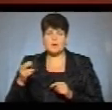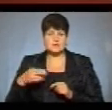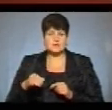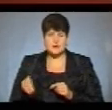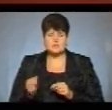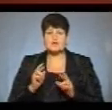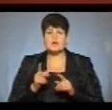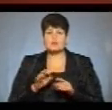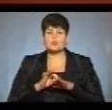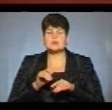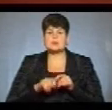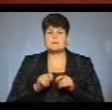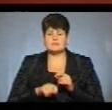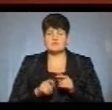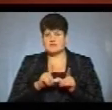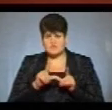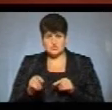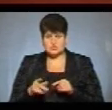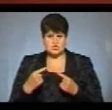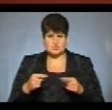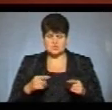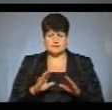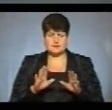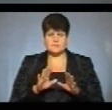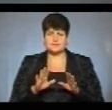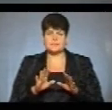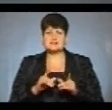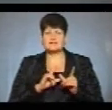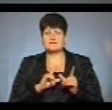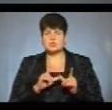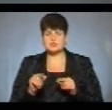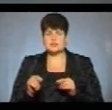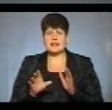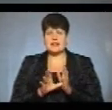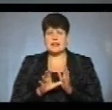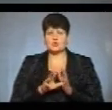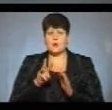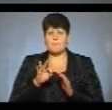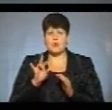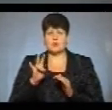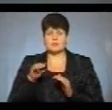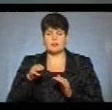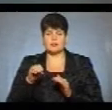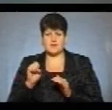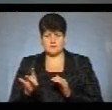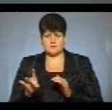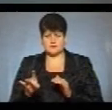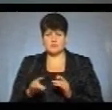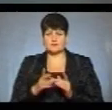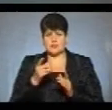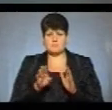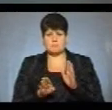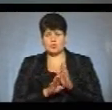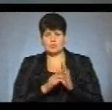Як відбувається перевірка? Чи це ви виїжджаєте? Перевірка? Інші Ні, органи? Це перевірка. Виїжджає? Виїжджається електромонтер, хто там є, підстанція. У нас вона